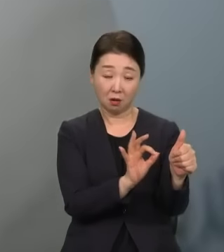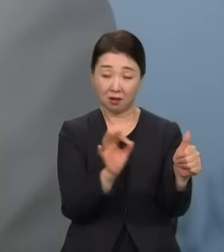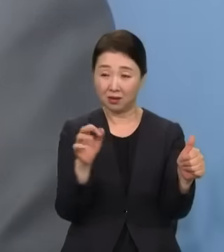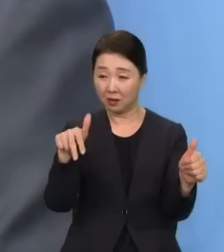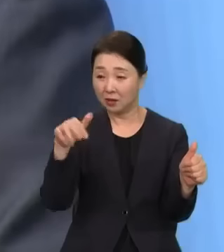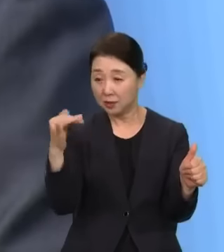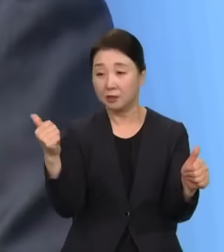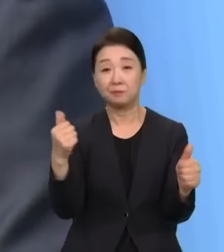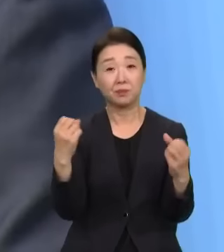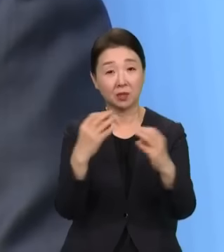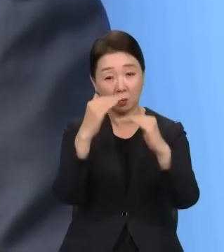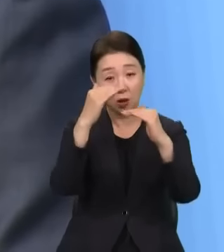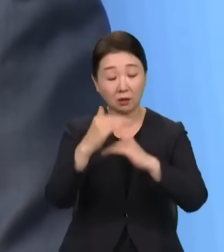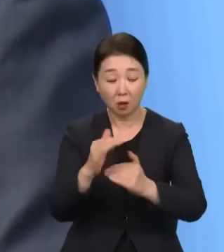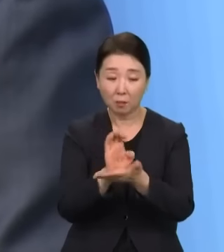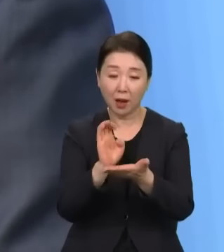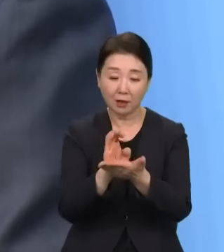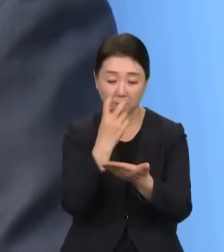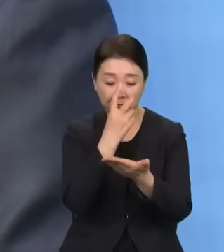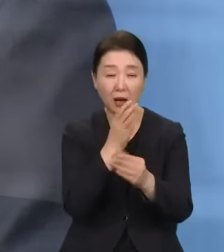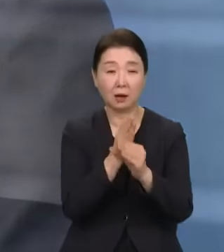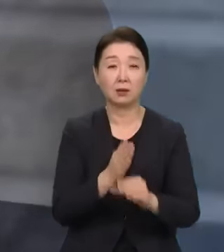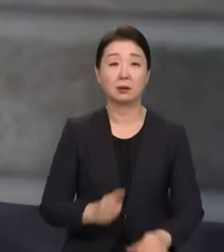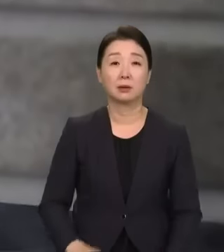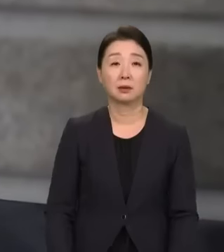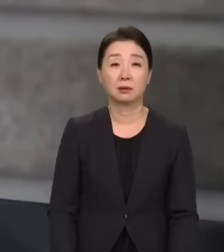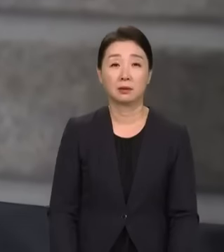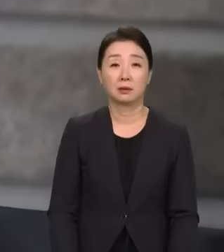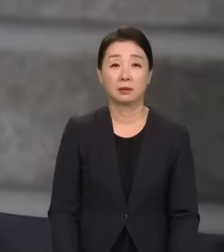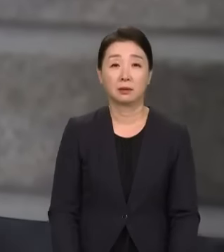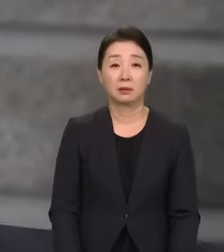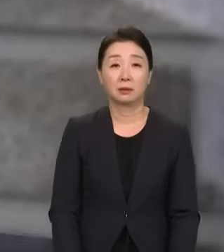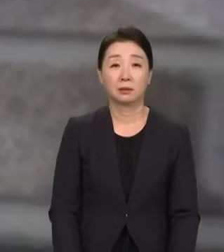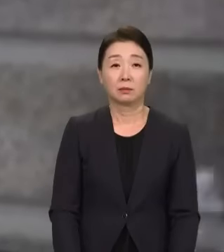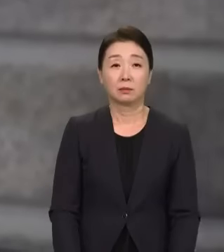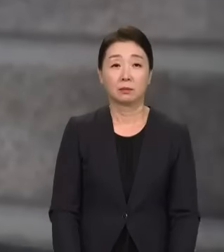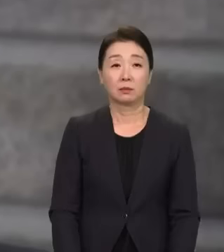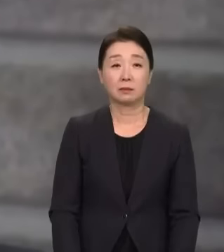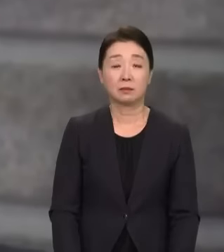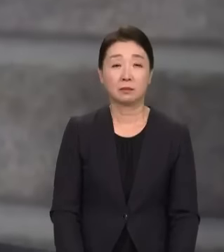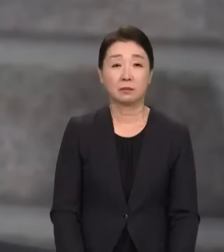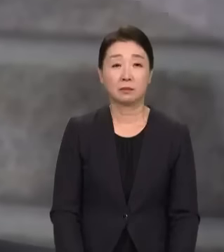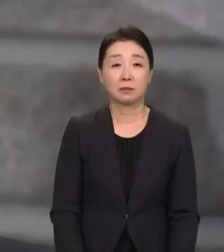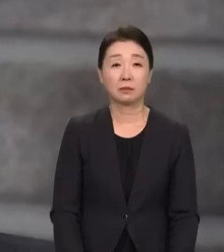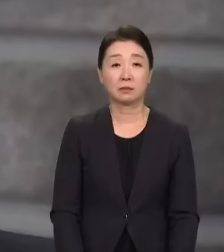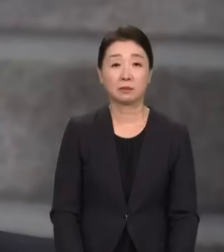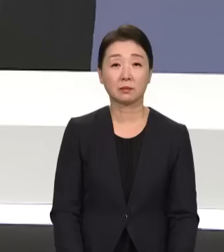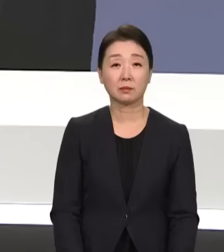대화와 주고받은 파일을 들여다보고 있습니다. JTBC 임예은입니다.